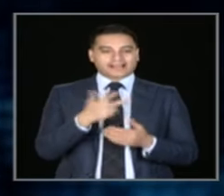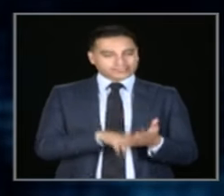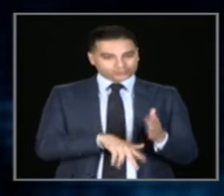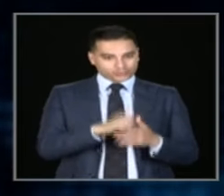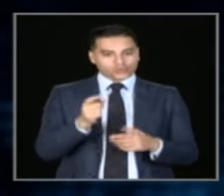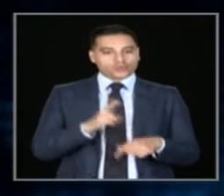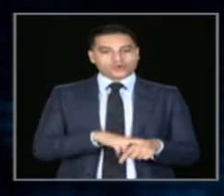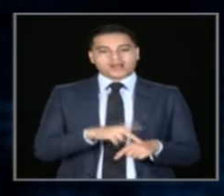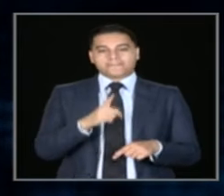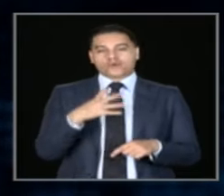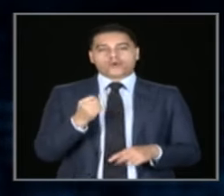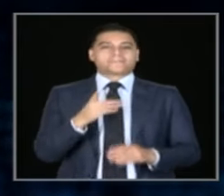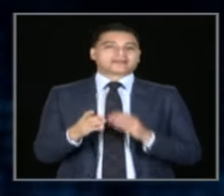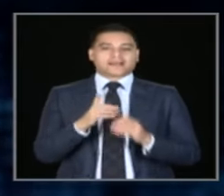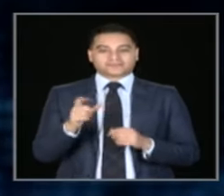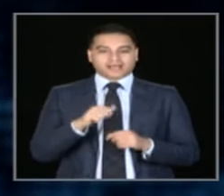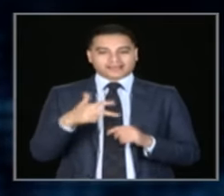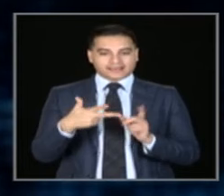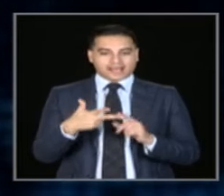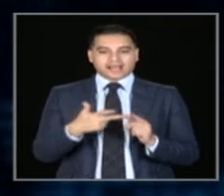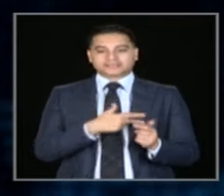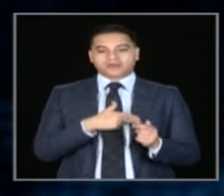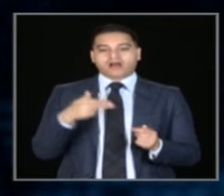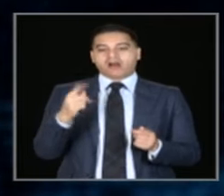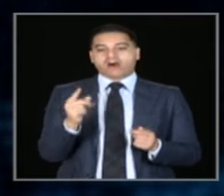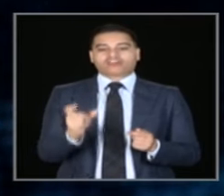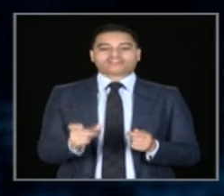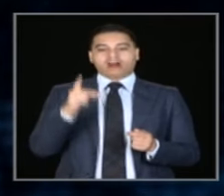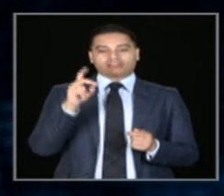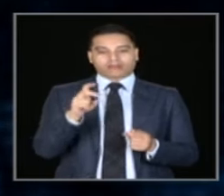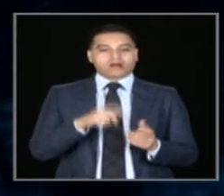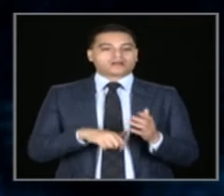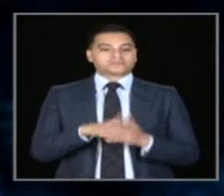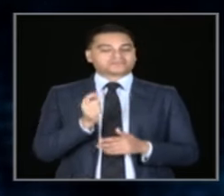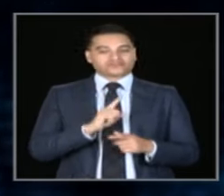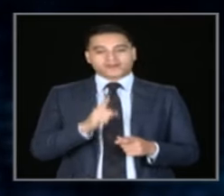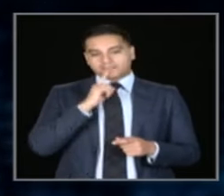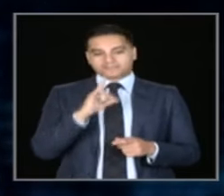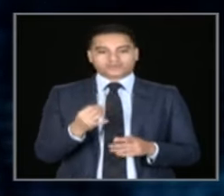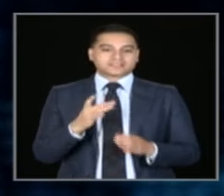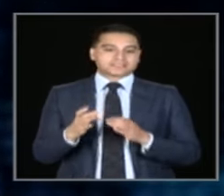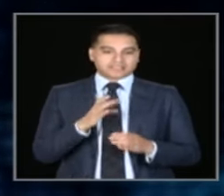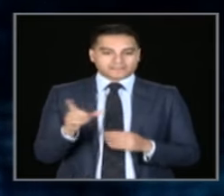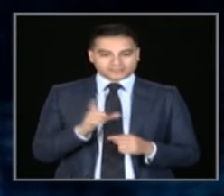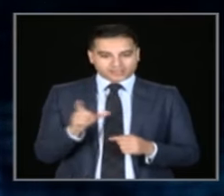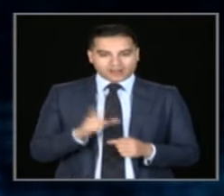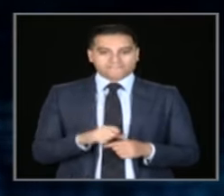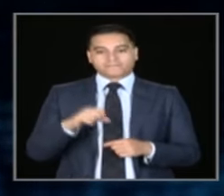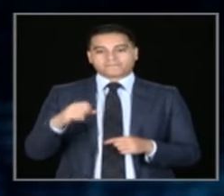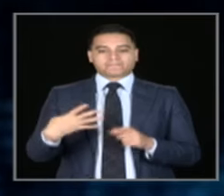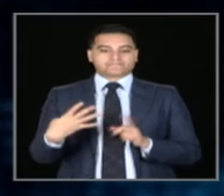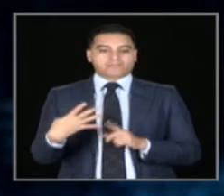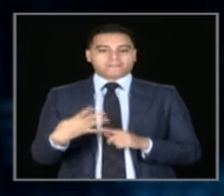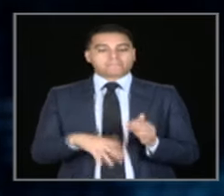3 نقاط 140 نقطة، إجابات صحيحة. الثالث غير ناطة مفيش نقاط 150 نقطة،